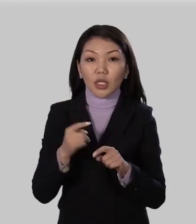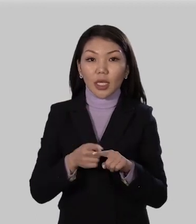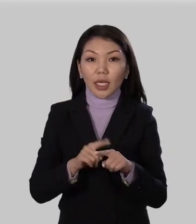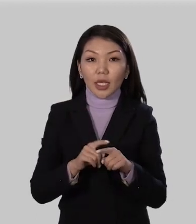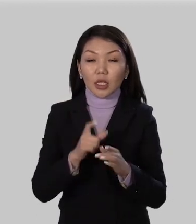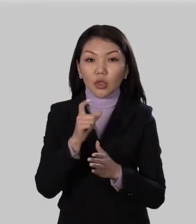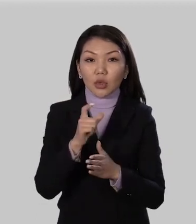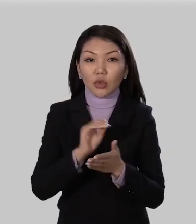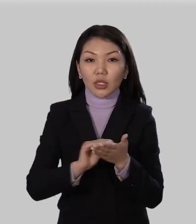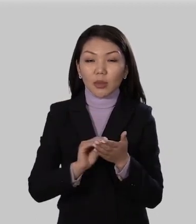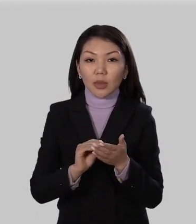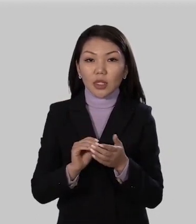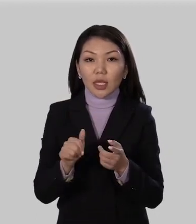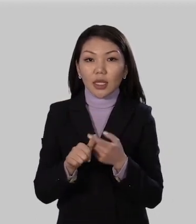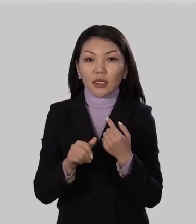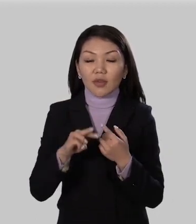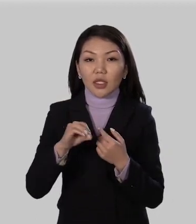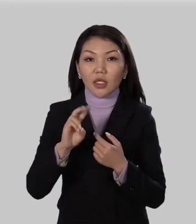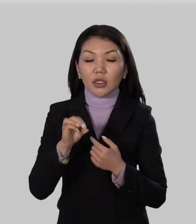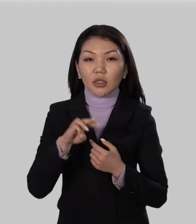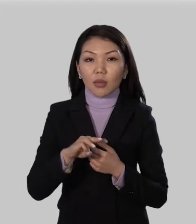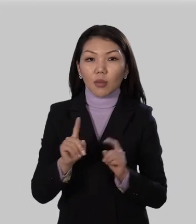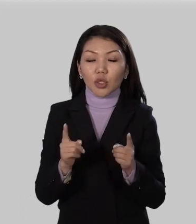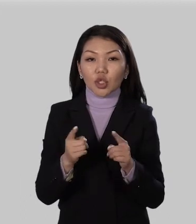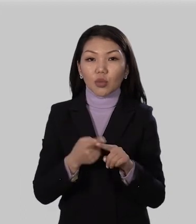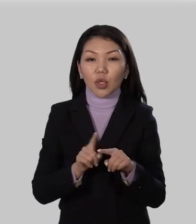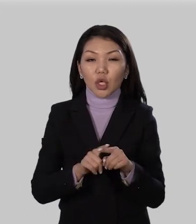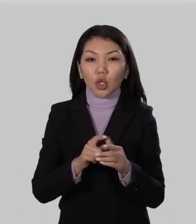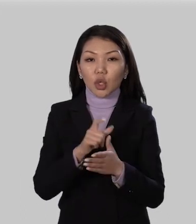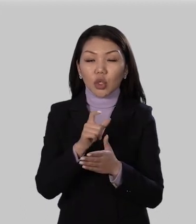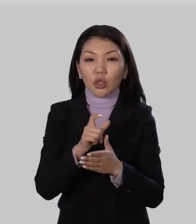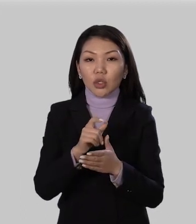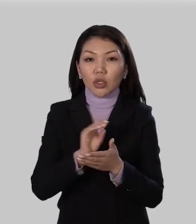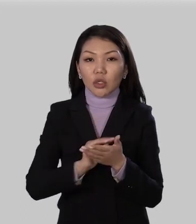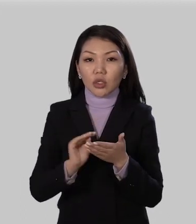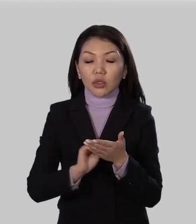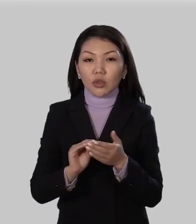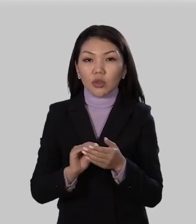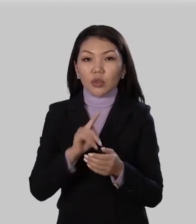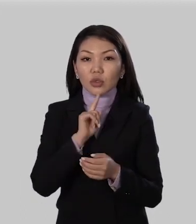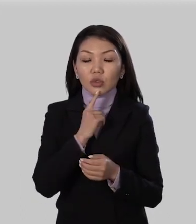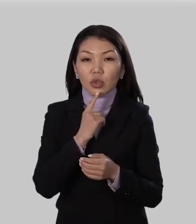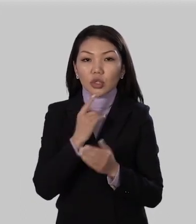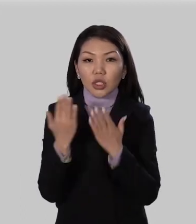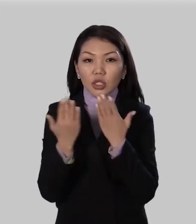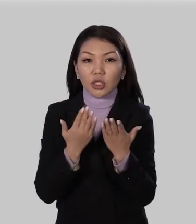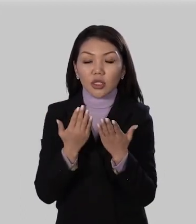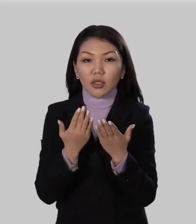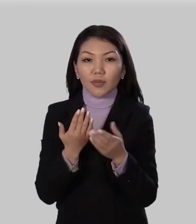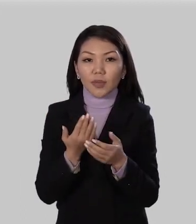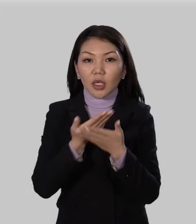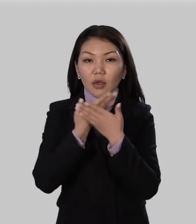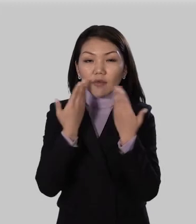Можно ли назвать эту запись текстом? Почему такую запись сложно читать? В